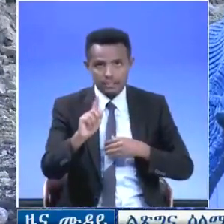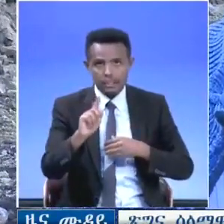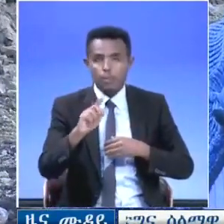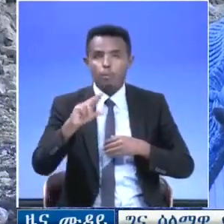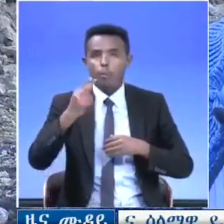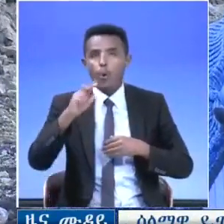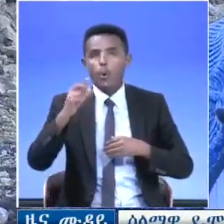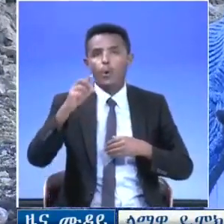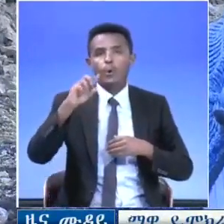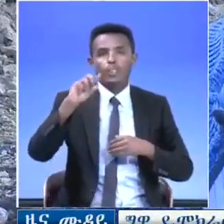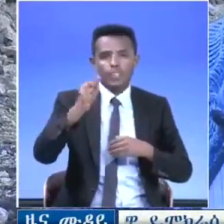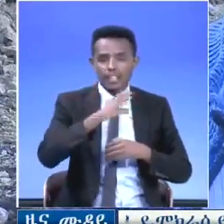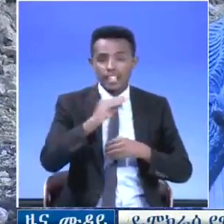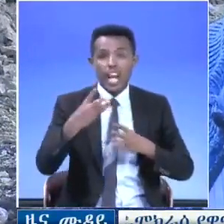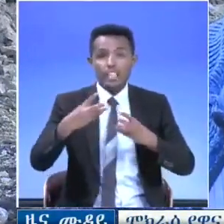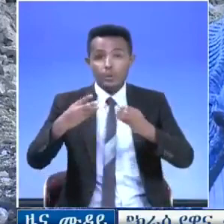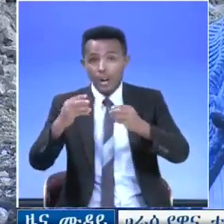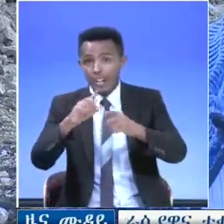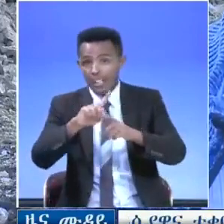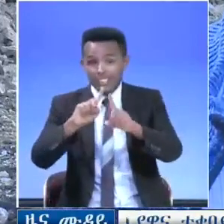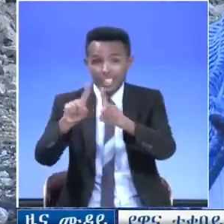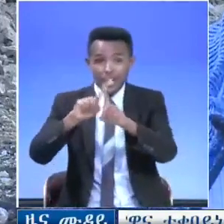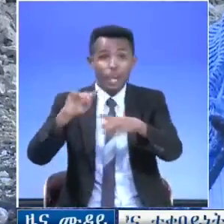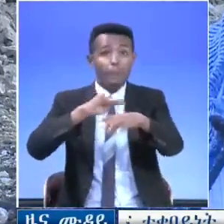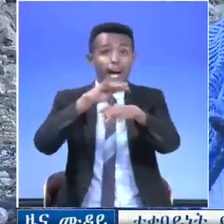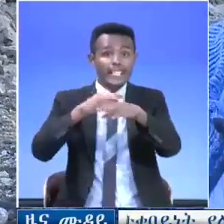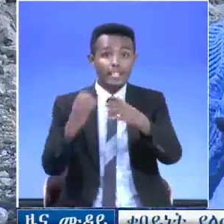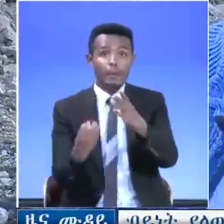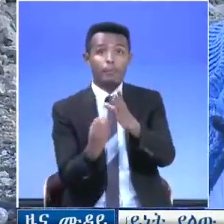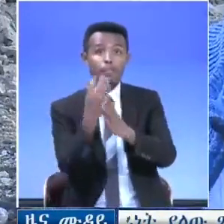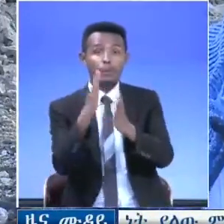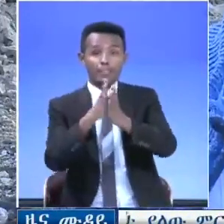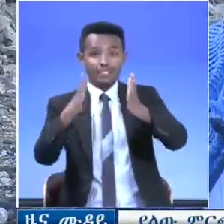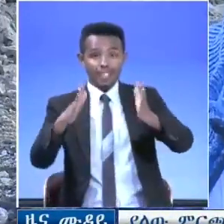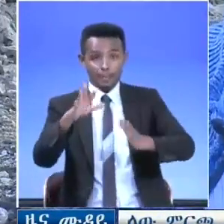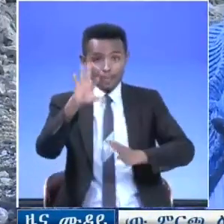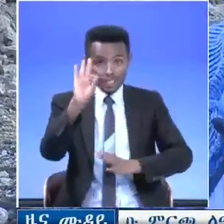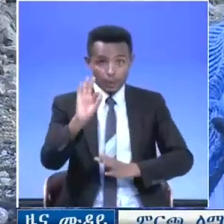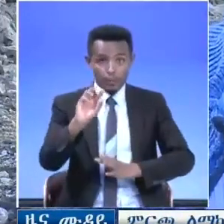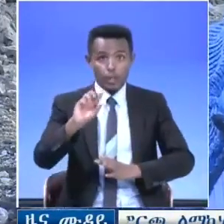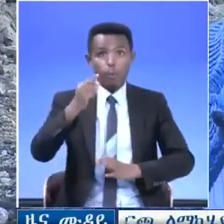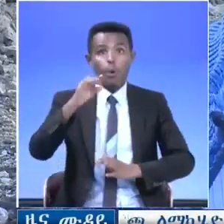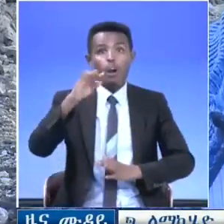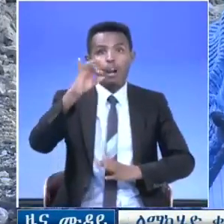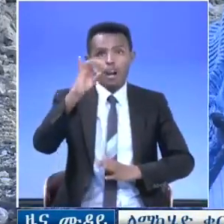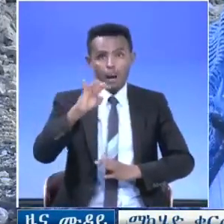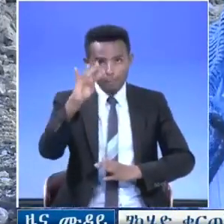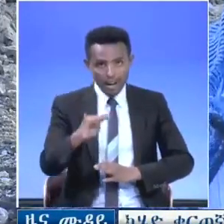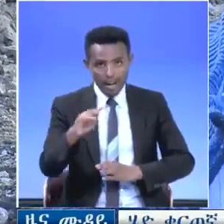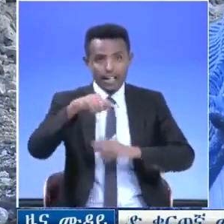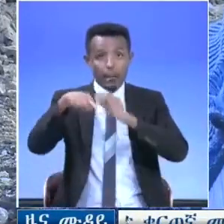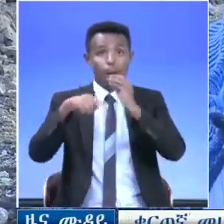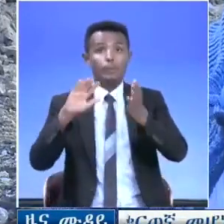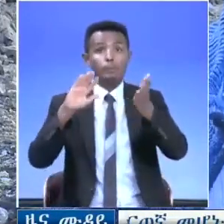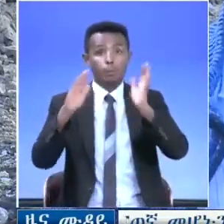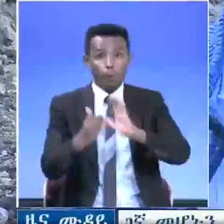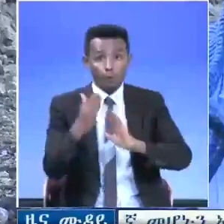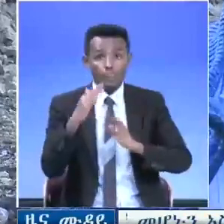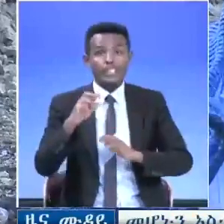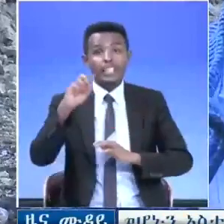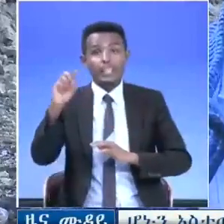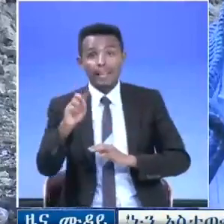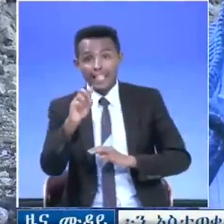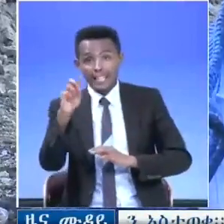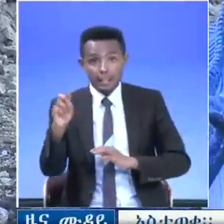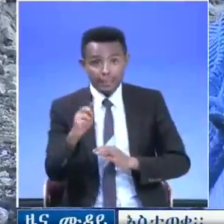የቦለቄ የአሸዋና የተለያዩ የማዕድን ምርቶች በስፋት የሚገኙበት ቆላማ አካባቢ በመሆኑ አይደለም ከቀበሌ ጋር